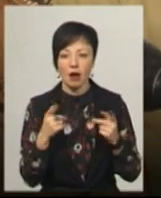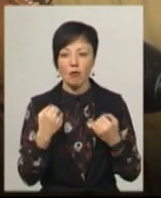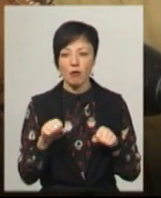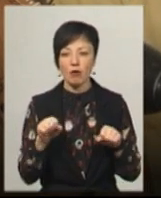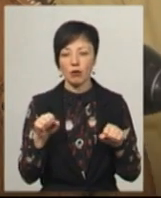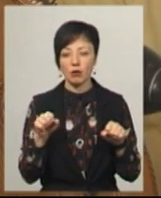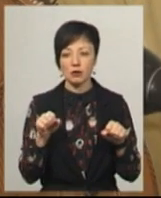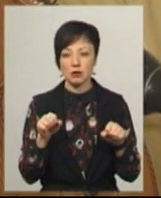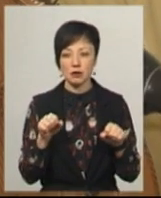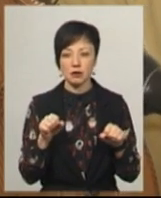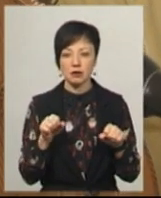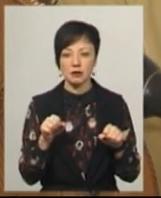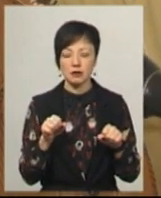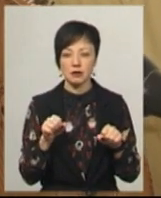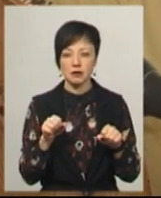побороти